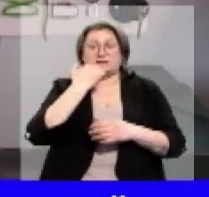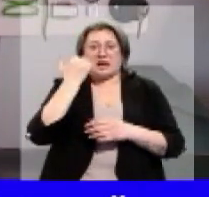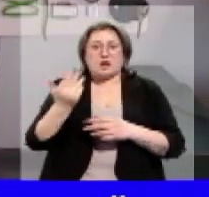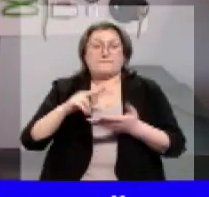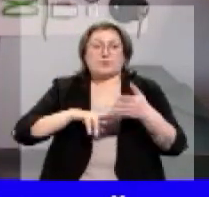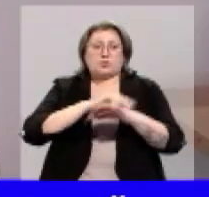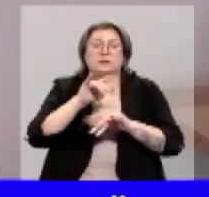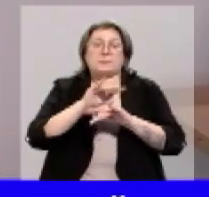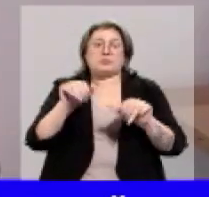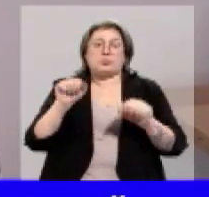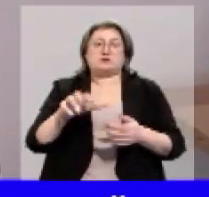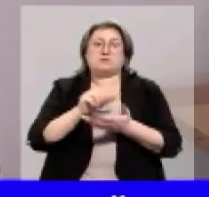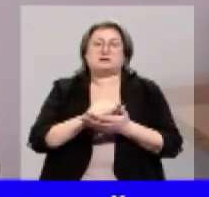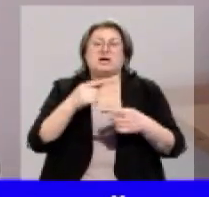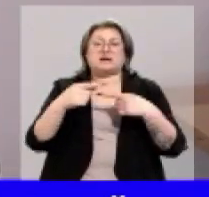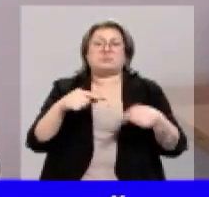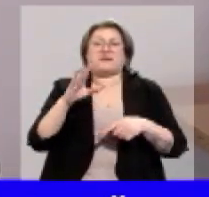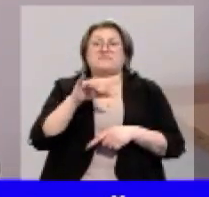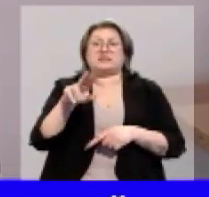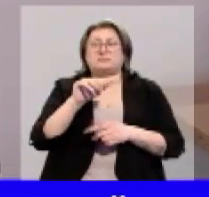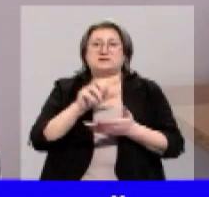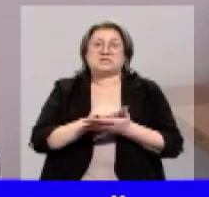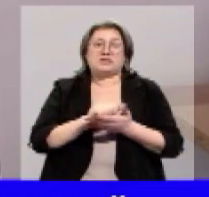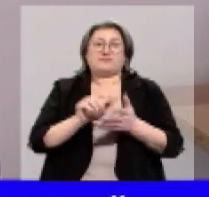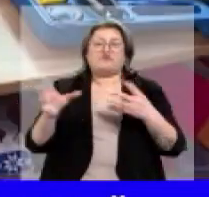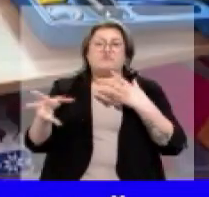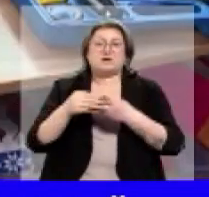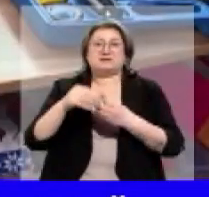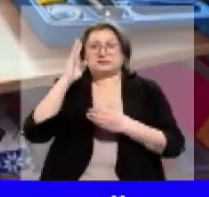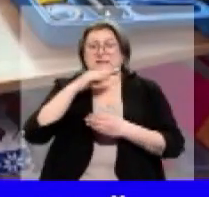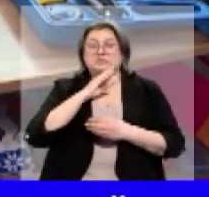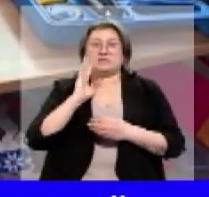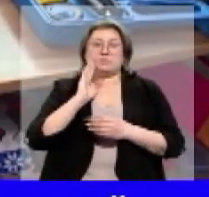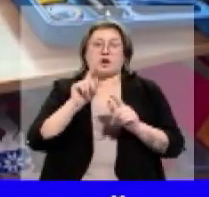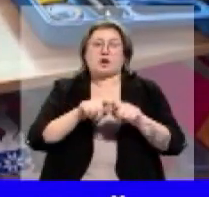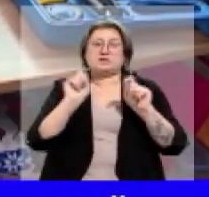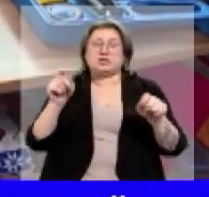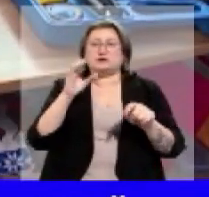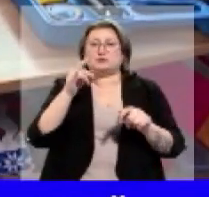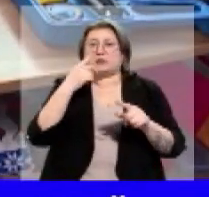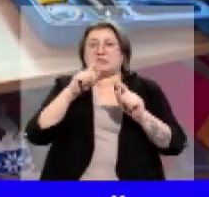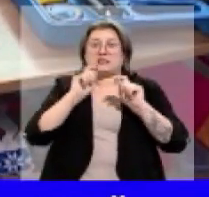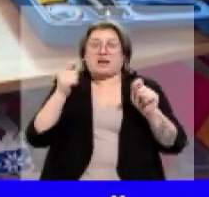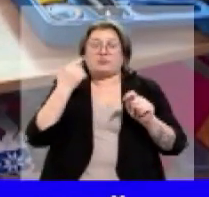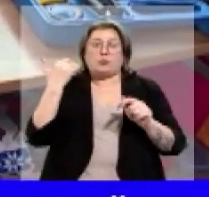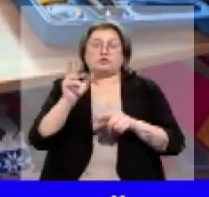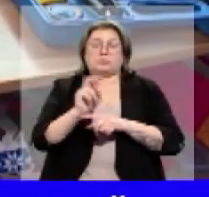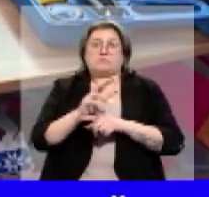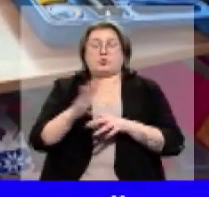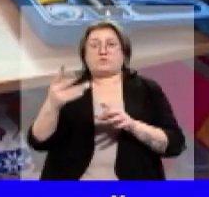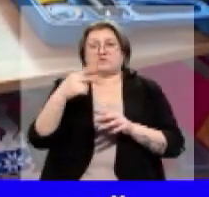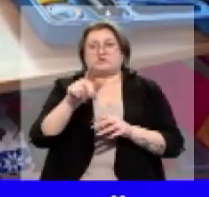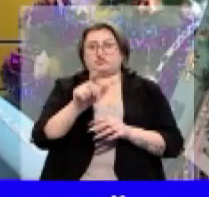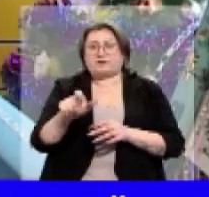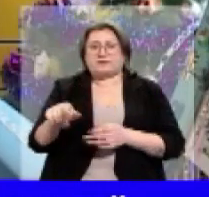ее проекту ребята могут заниматься различными видами деятельности вместе со своими родителями. Студию открыли недавно, но ее уже посещают более